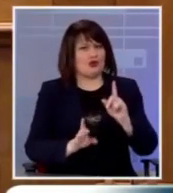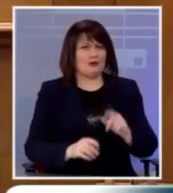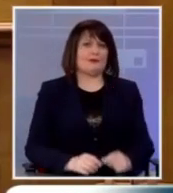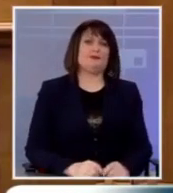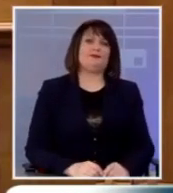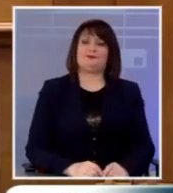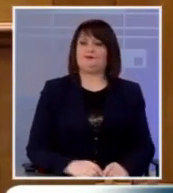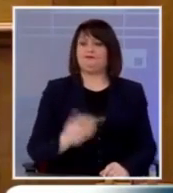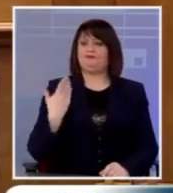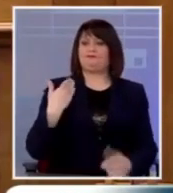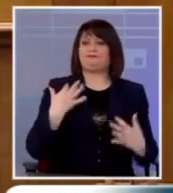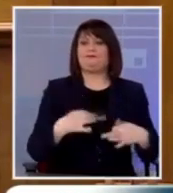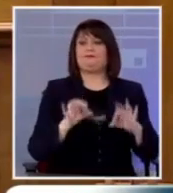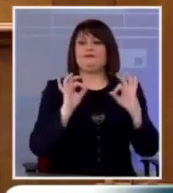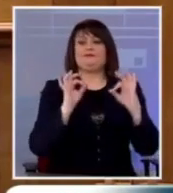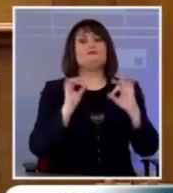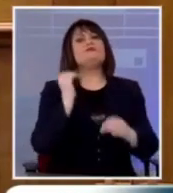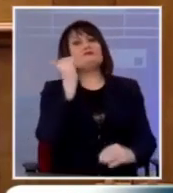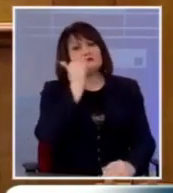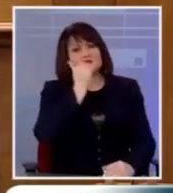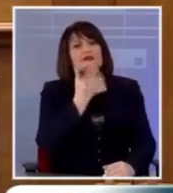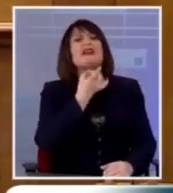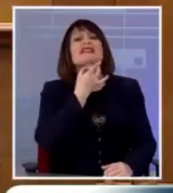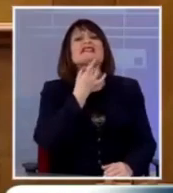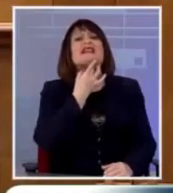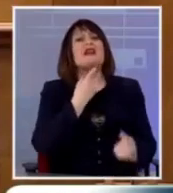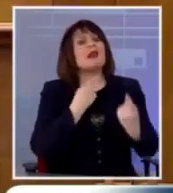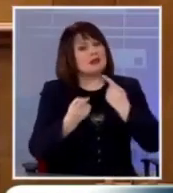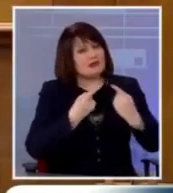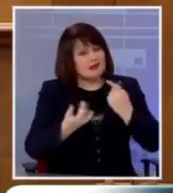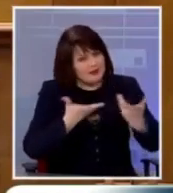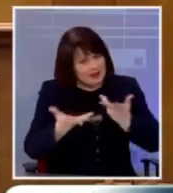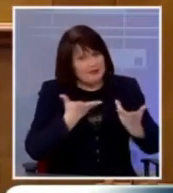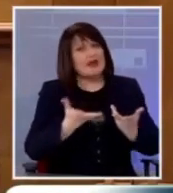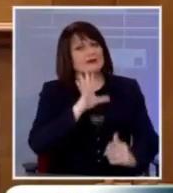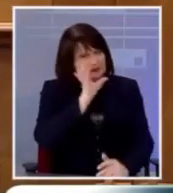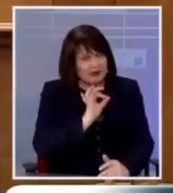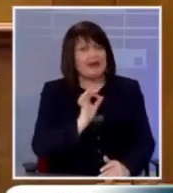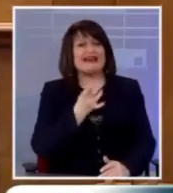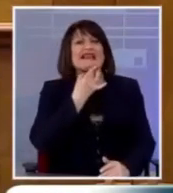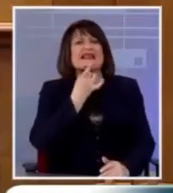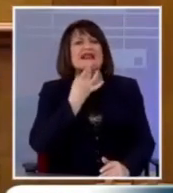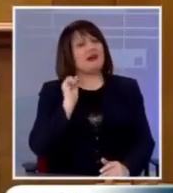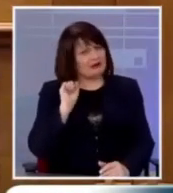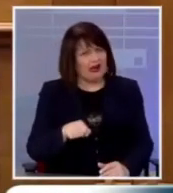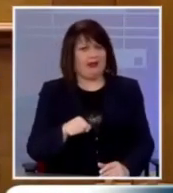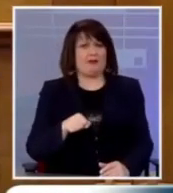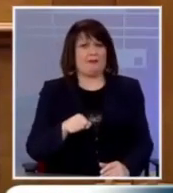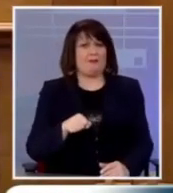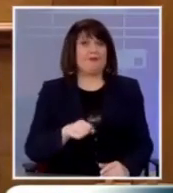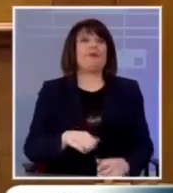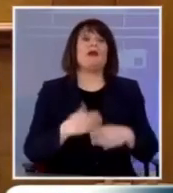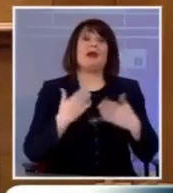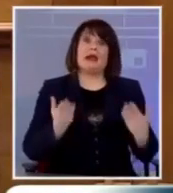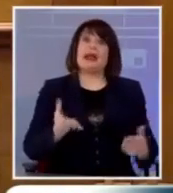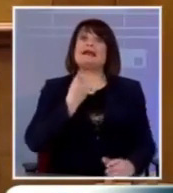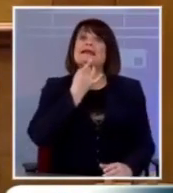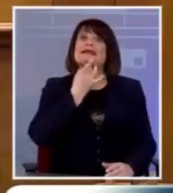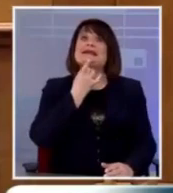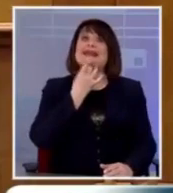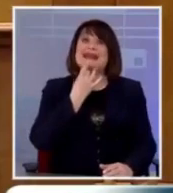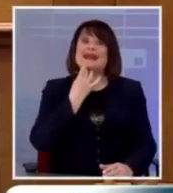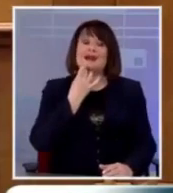Ξεκίνησε μια άμεση και σκληρή όντως διαπραγμάτευση. Σκληρή όμως που